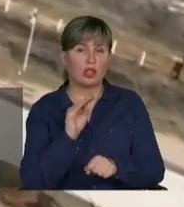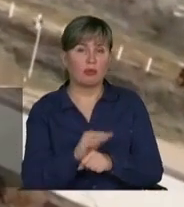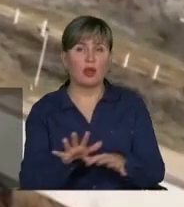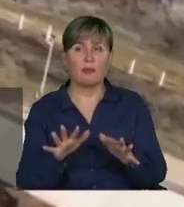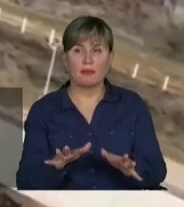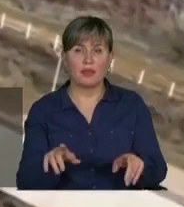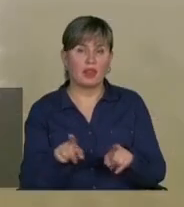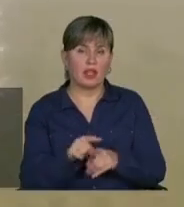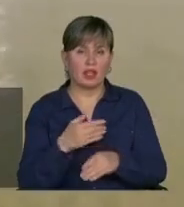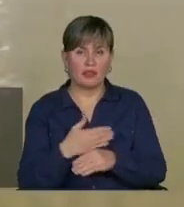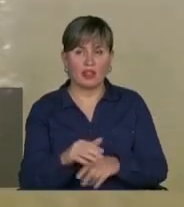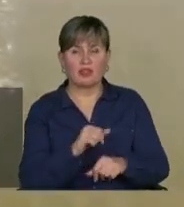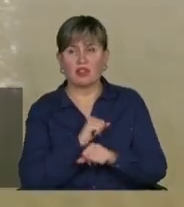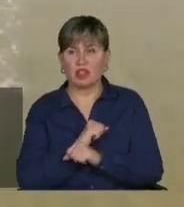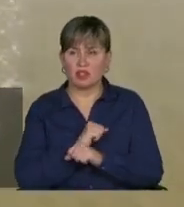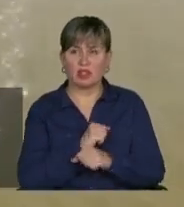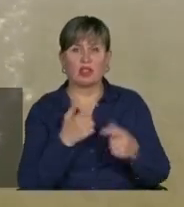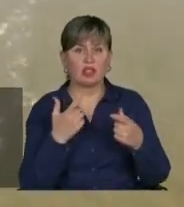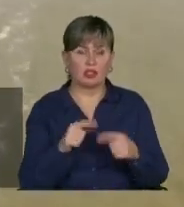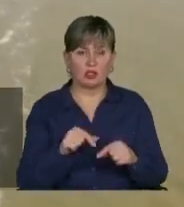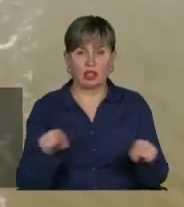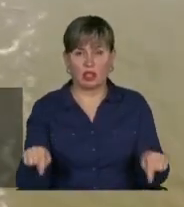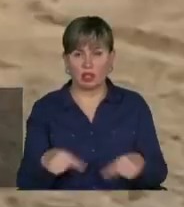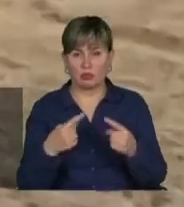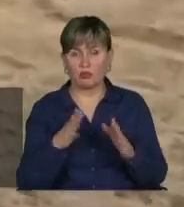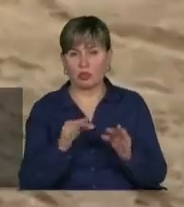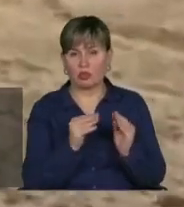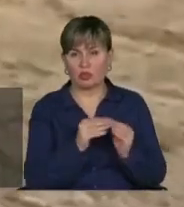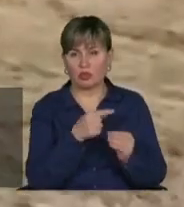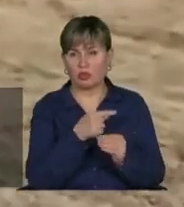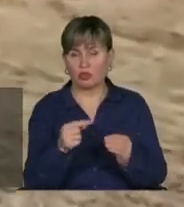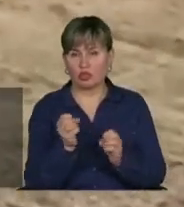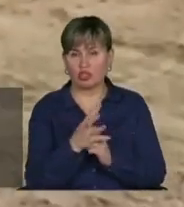места также выделят в санаториях, где курс реабилитации составит от 10